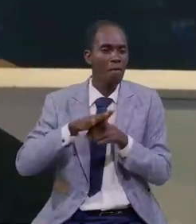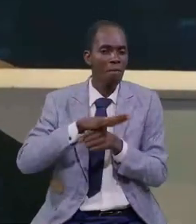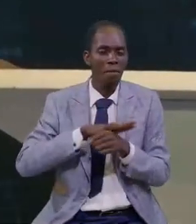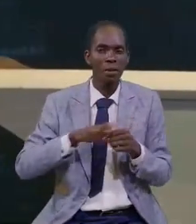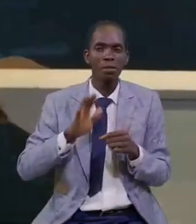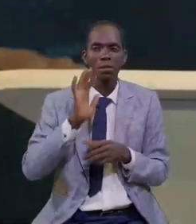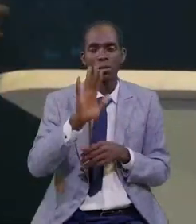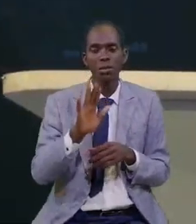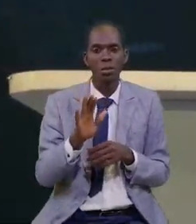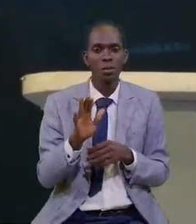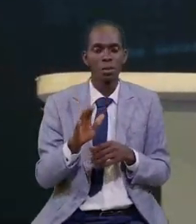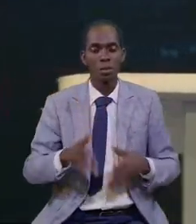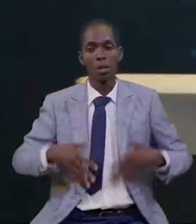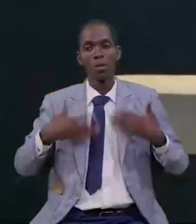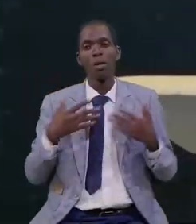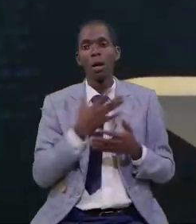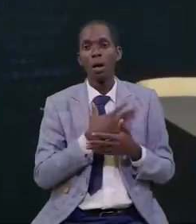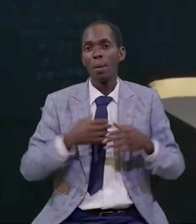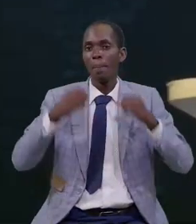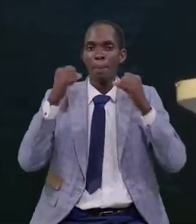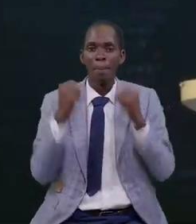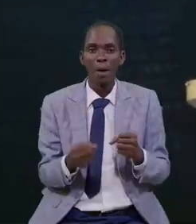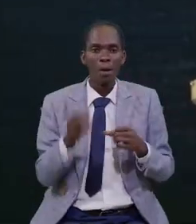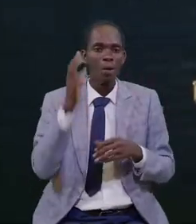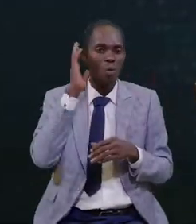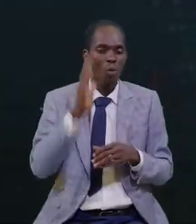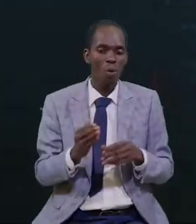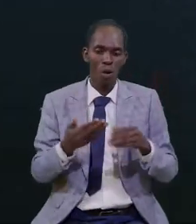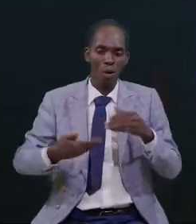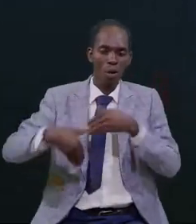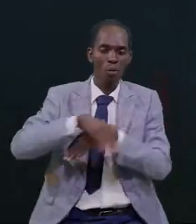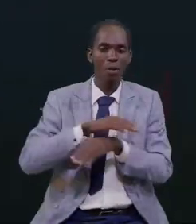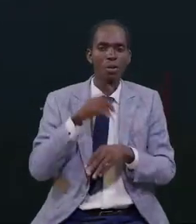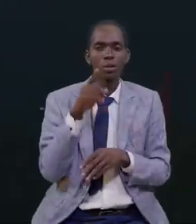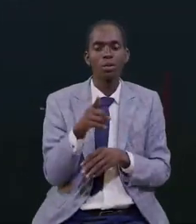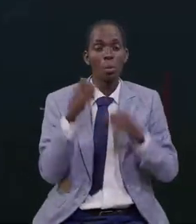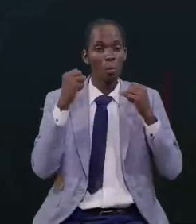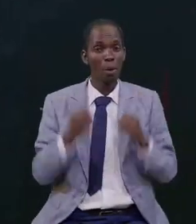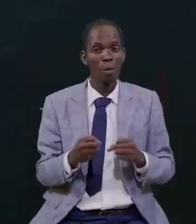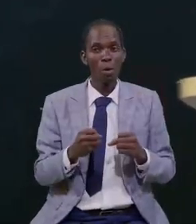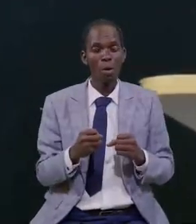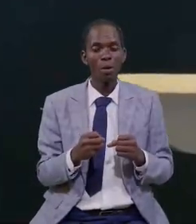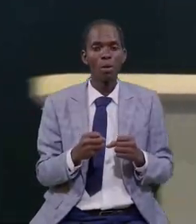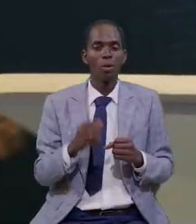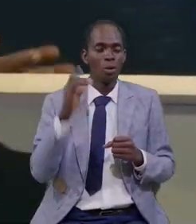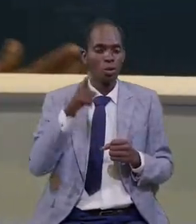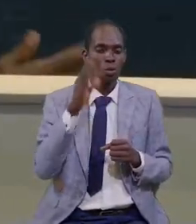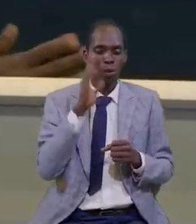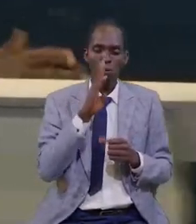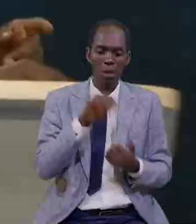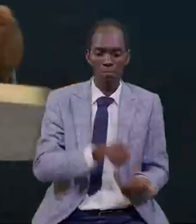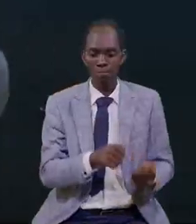ton ta vie et la puissance va t'envelopper la puissance tu seras